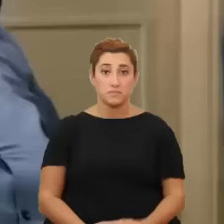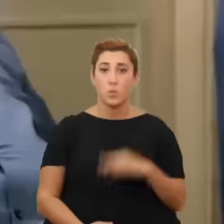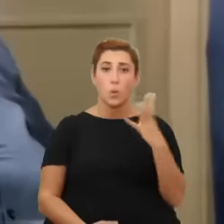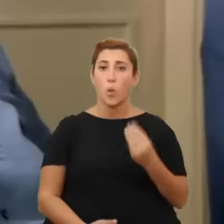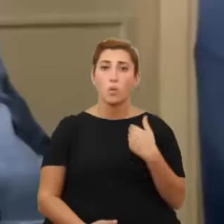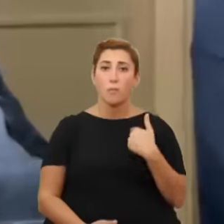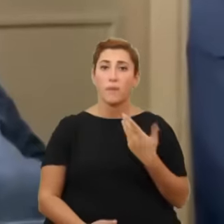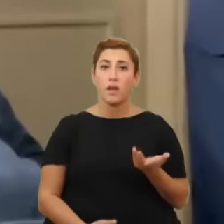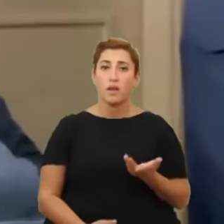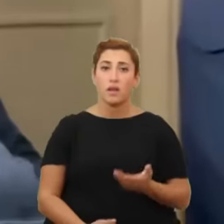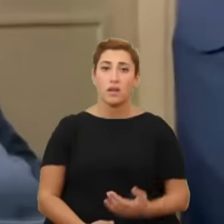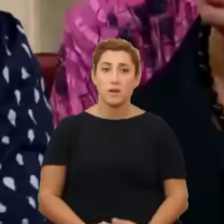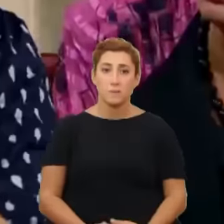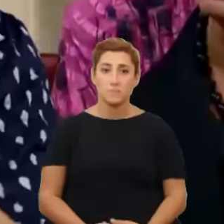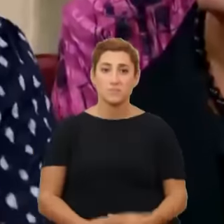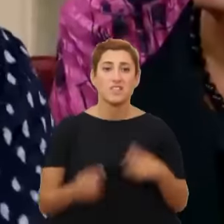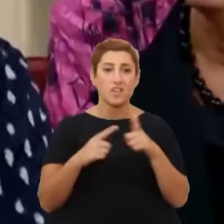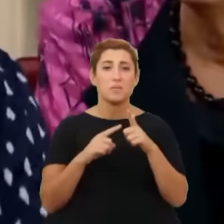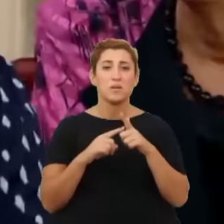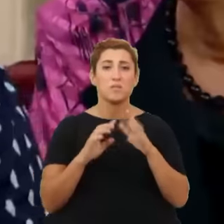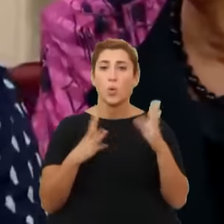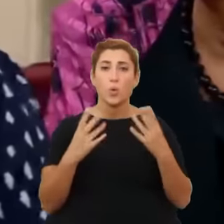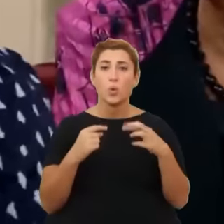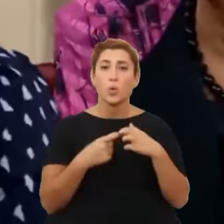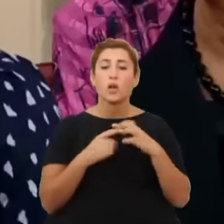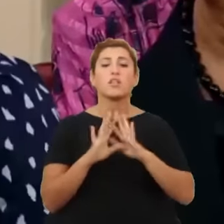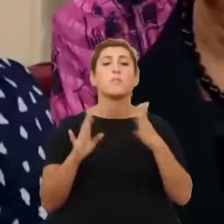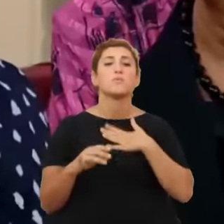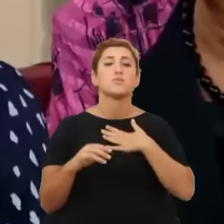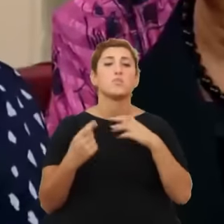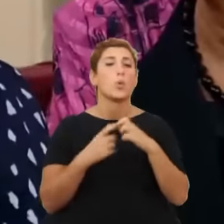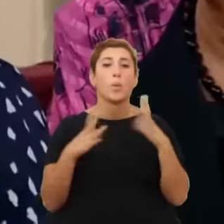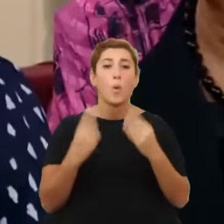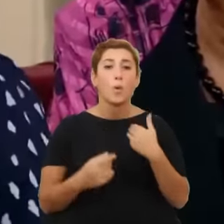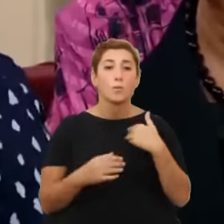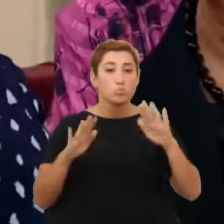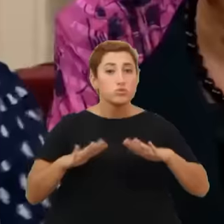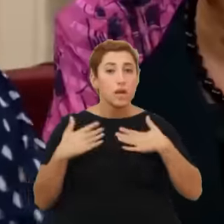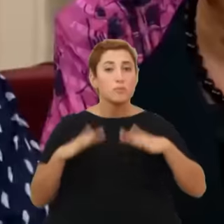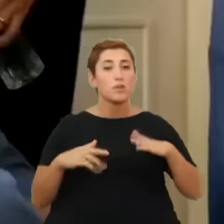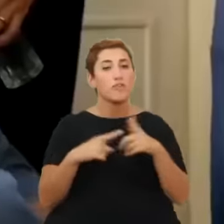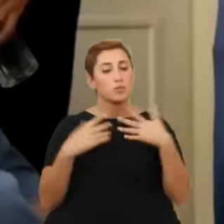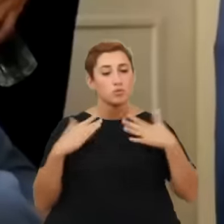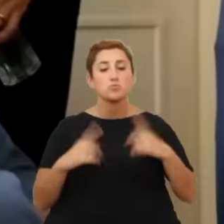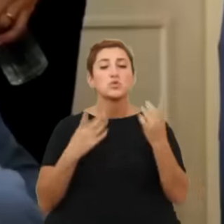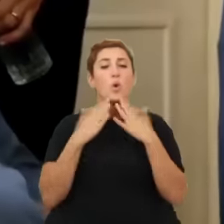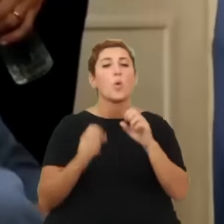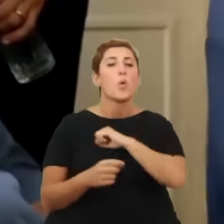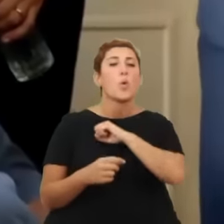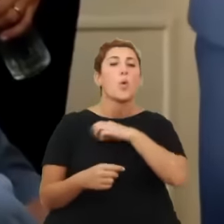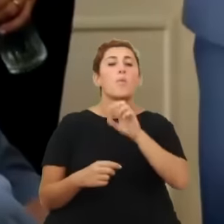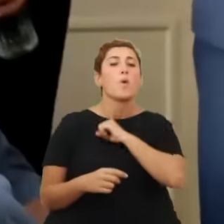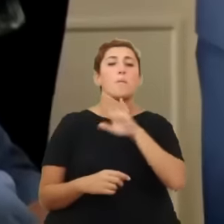Ne oldu bana ya? Fehmi'ciğim tamam. Buraya. Tamam canım. Rukiye, ne oldu bana? Buradayım Fehmi'ciğim, buradayım. Tamam, yok bir şey,